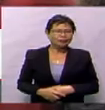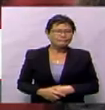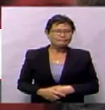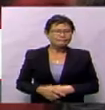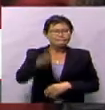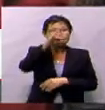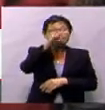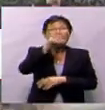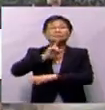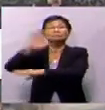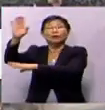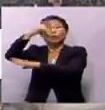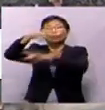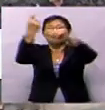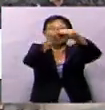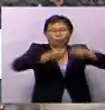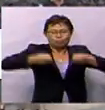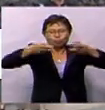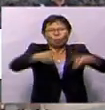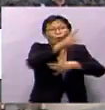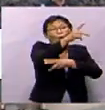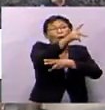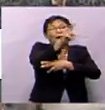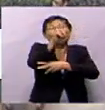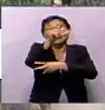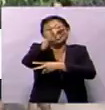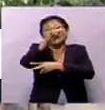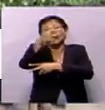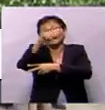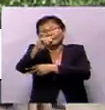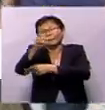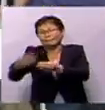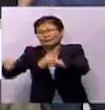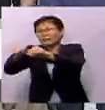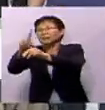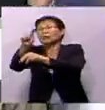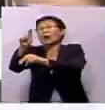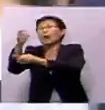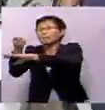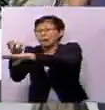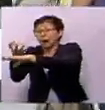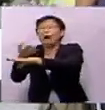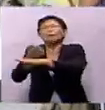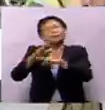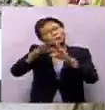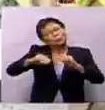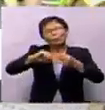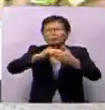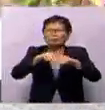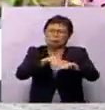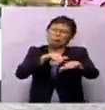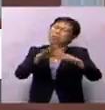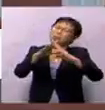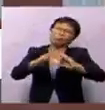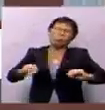Di Melaka, janji untuk membina lebuh raya Kuala Linggi, Masjid Tanah Kelebang, Teluk Mas mampu mengatasi kesesakan akibat